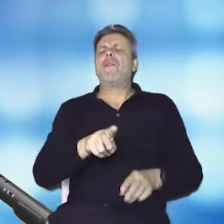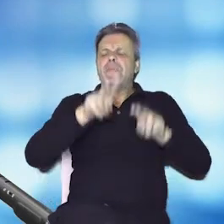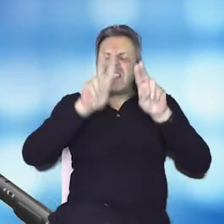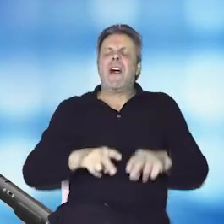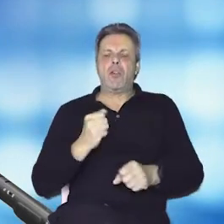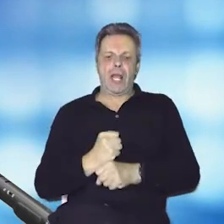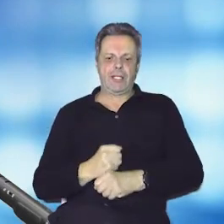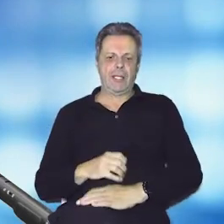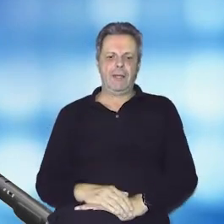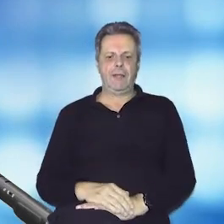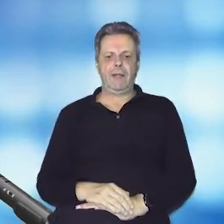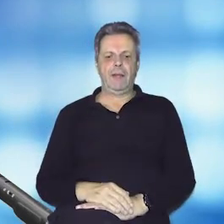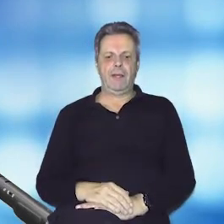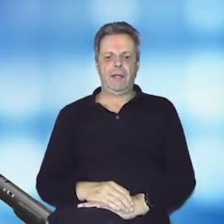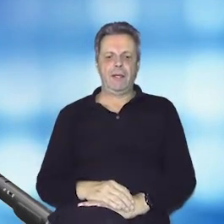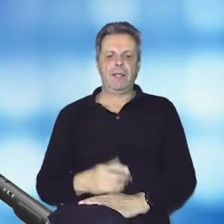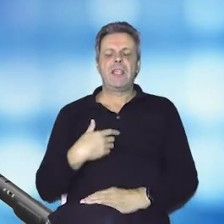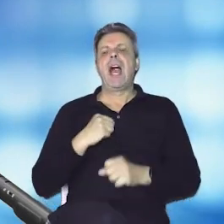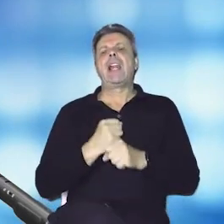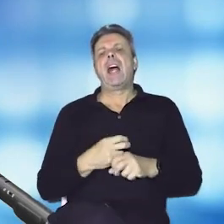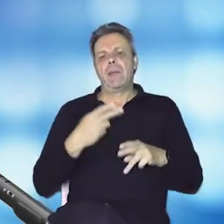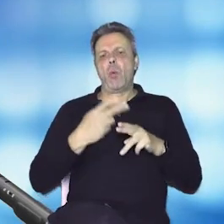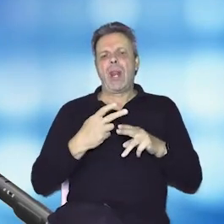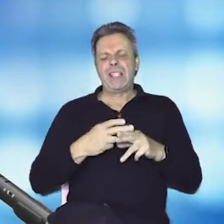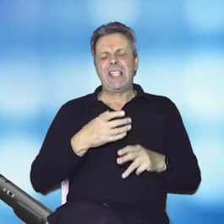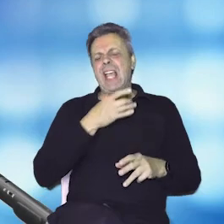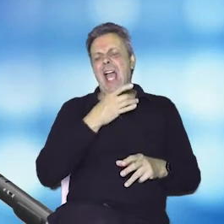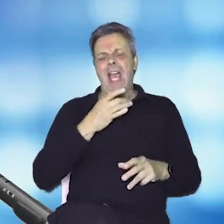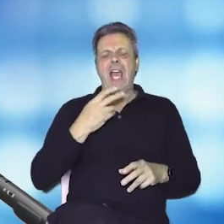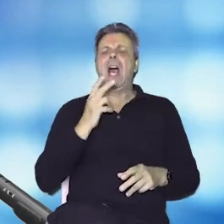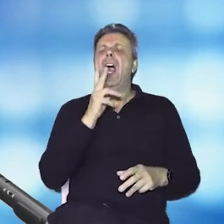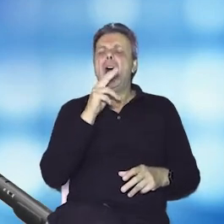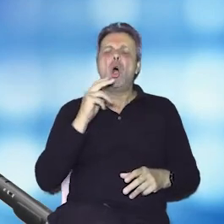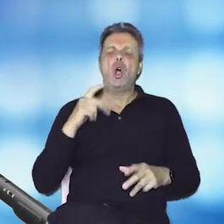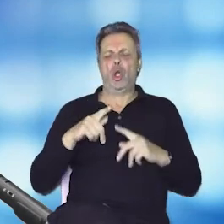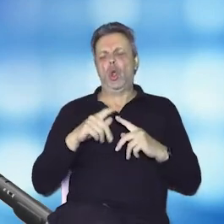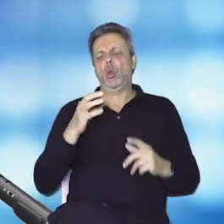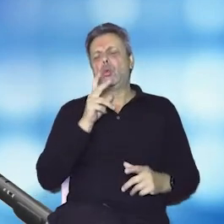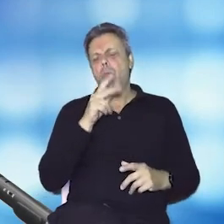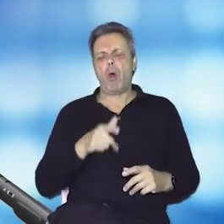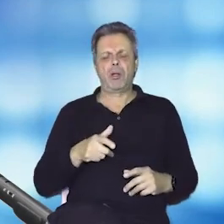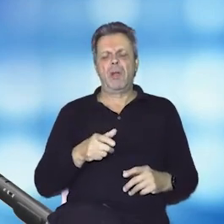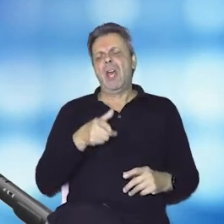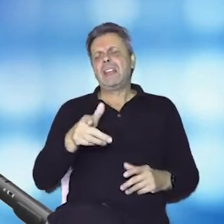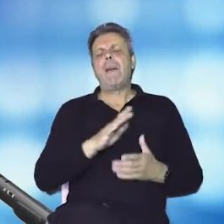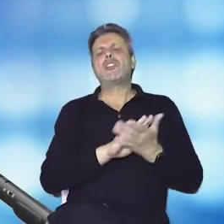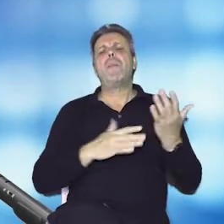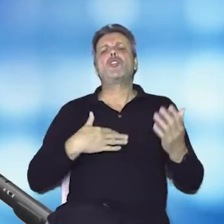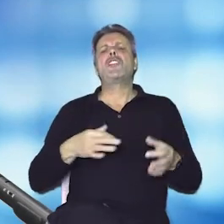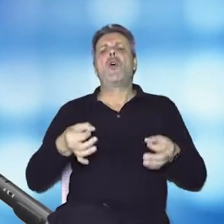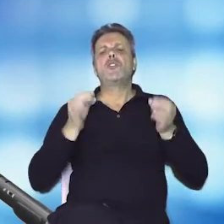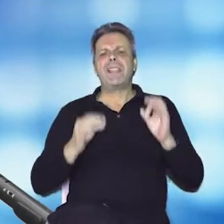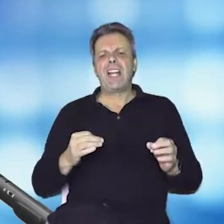radite? Pa evo, ja radim u klinici za tumore. Radim već jako dugo, tamo sam otpočela svoju